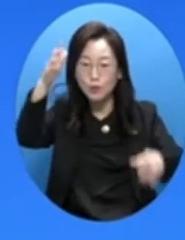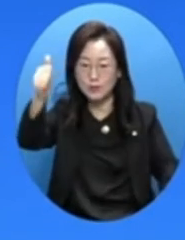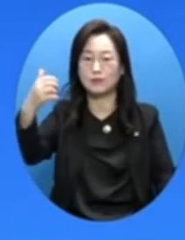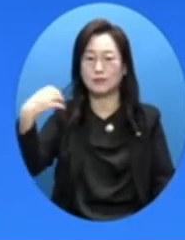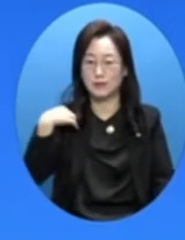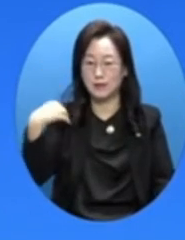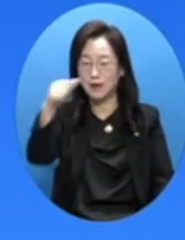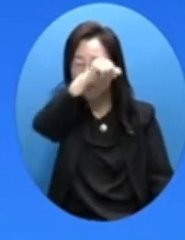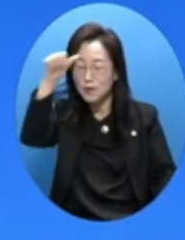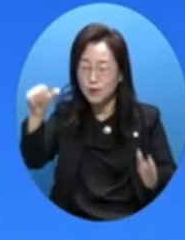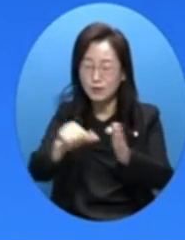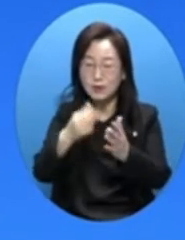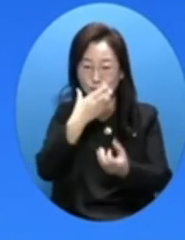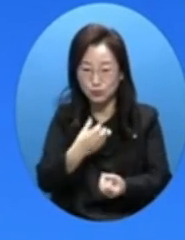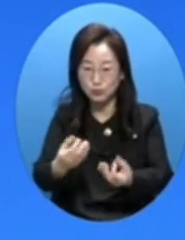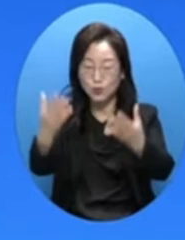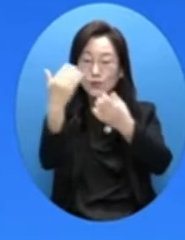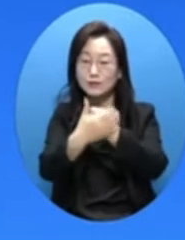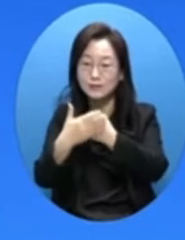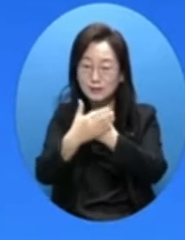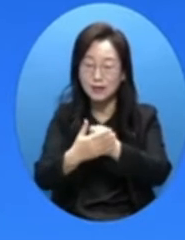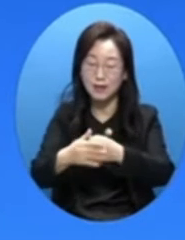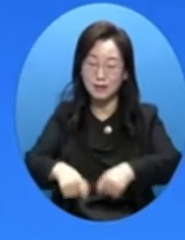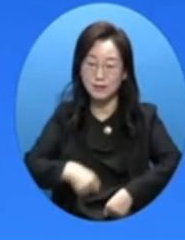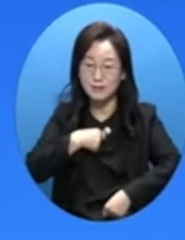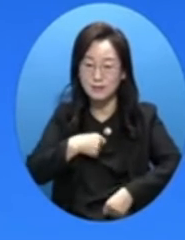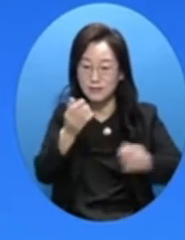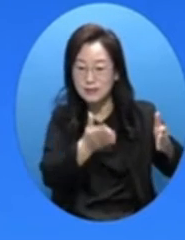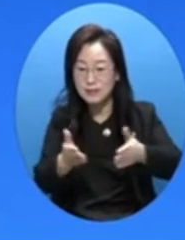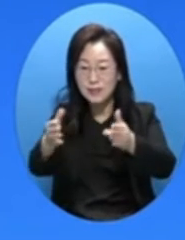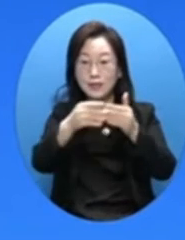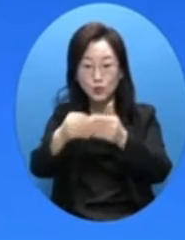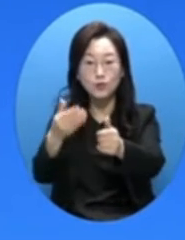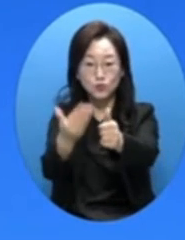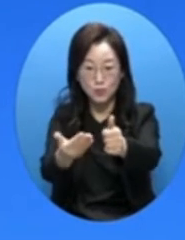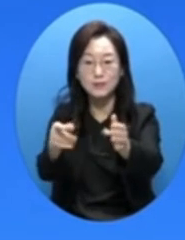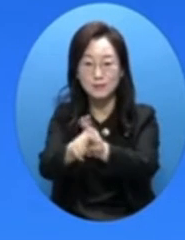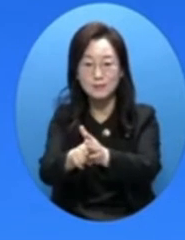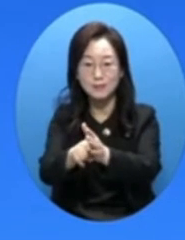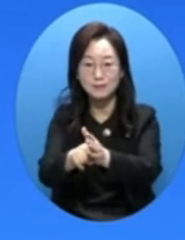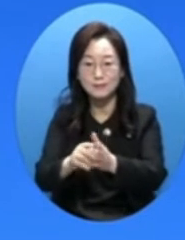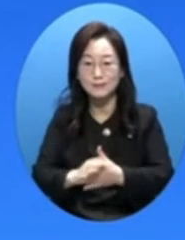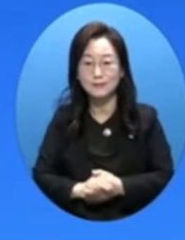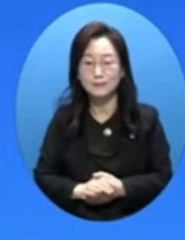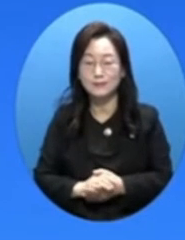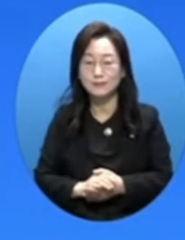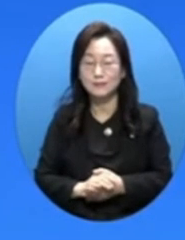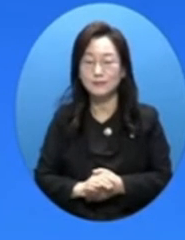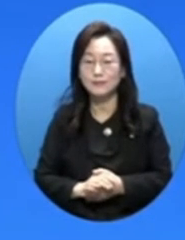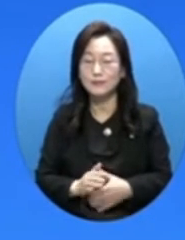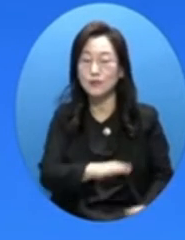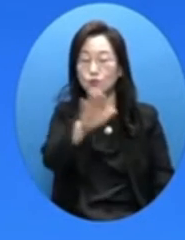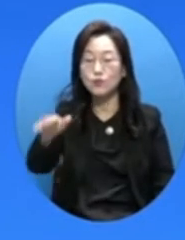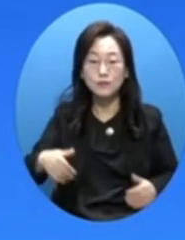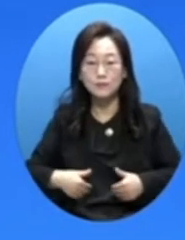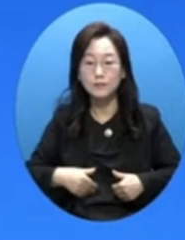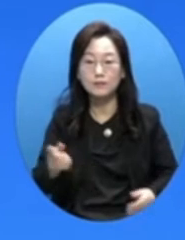여러분의 삶을 축복의 길로, 은혜의 길로, 의의 길로 인도해 주실 것입니다. 우리에게 필요한